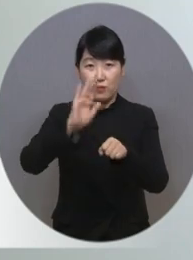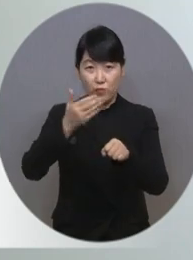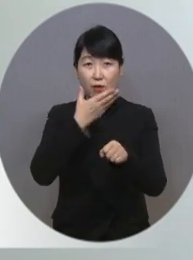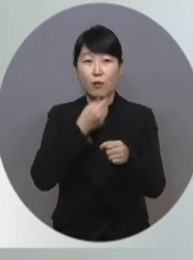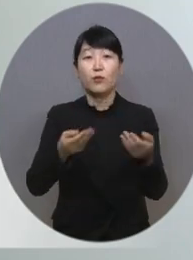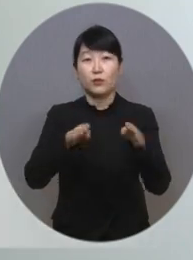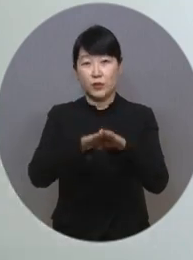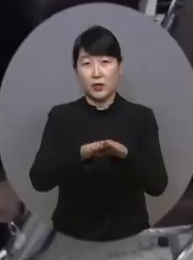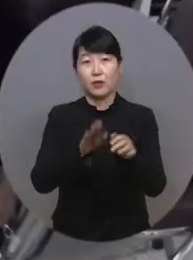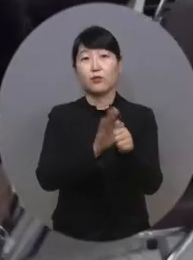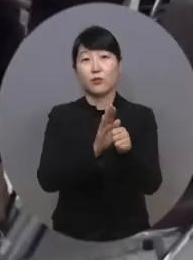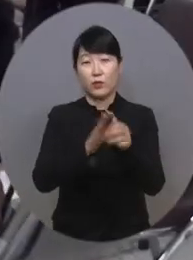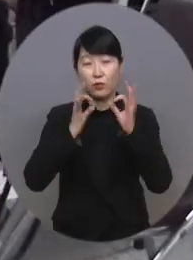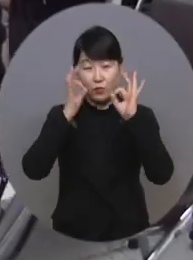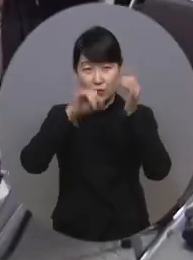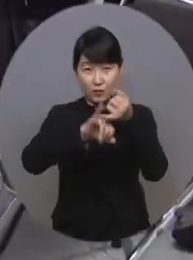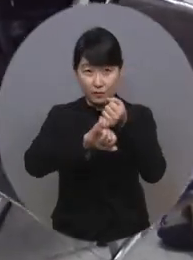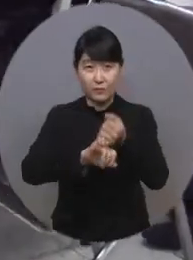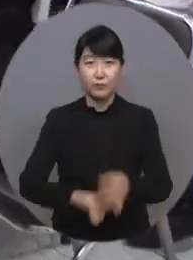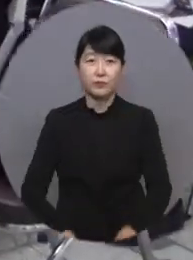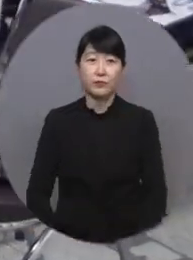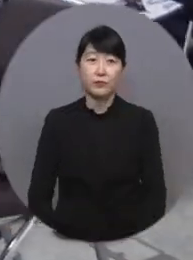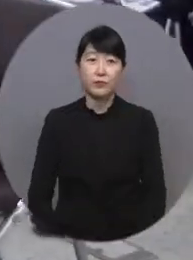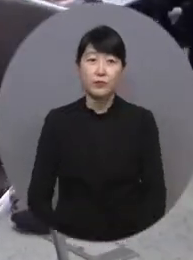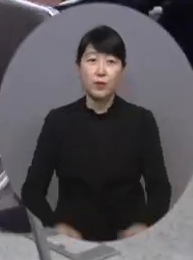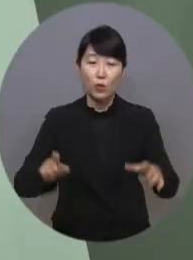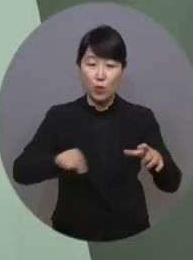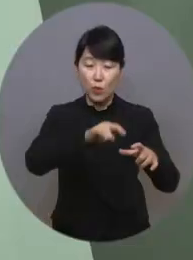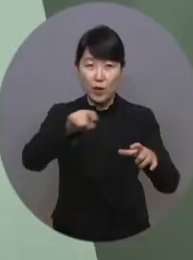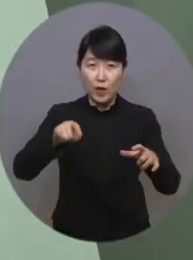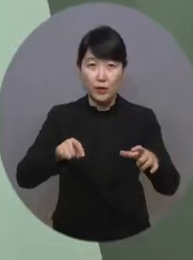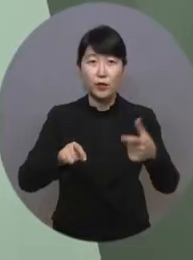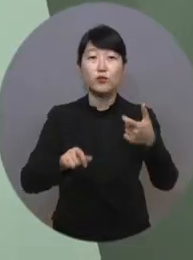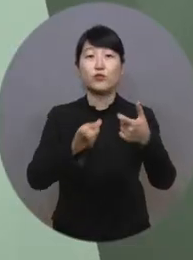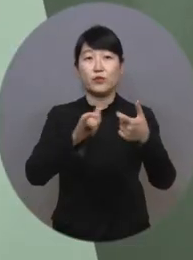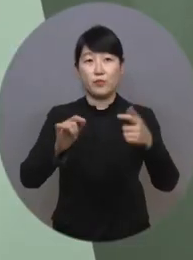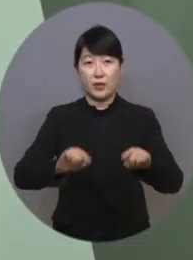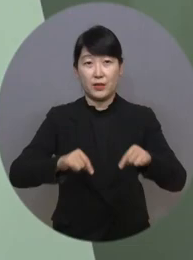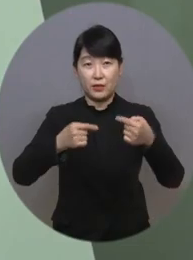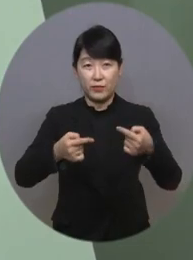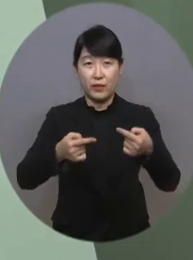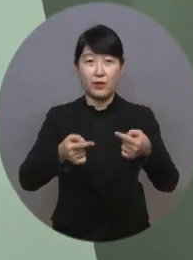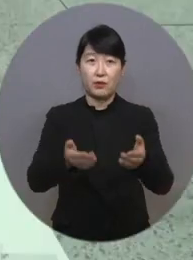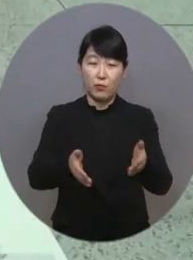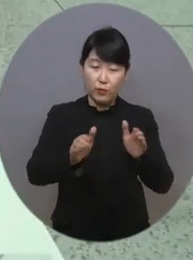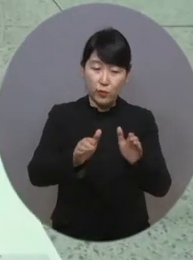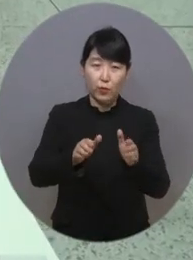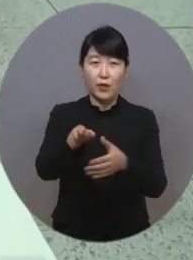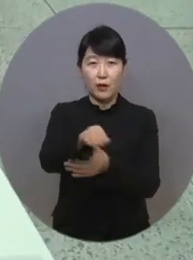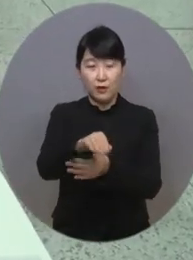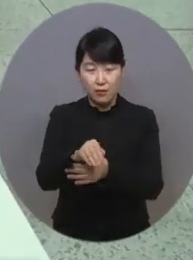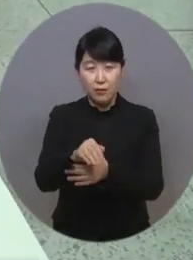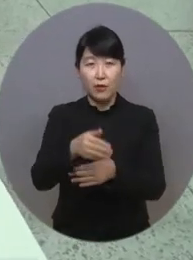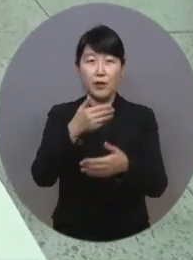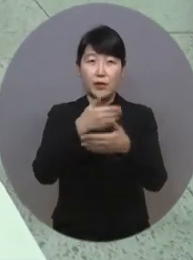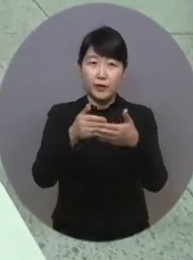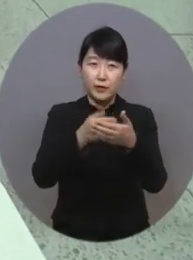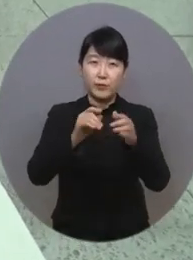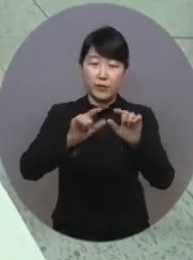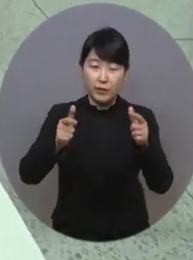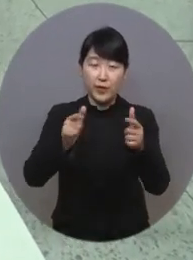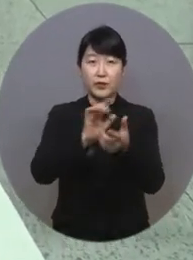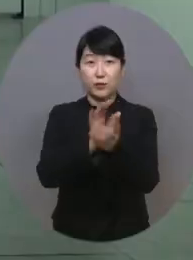노력해 나가도록 하겠습니다. 관내 60여 명의 장애인 작가들이 선보인 도예, 서예, 한국화, 서양화, 생활원예